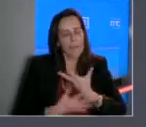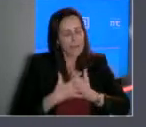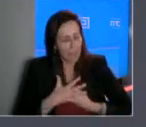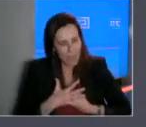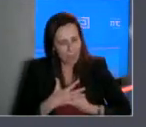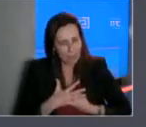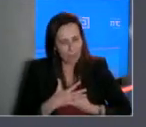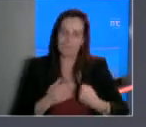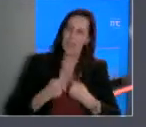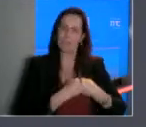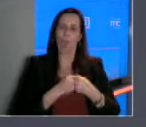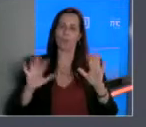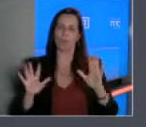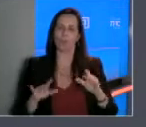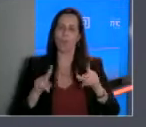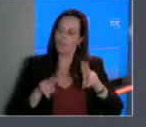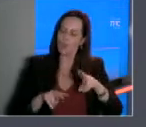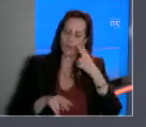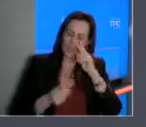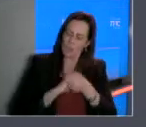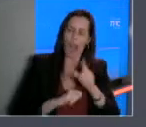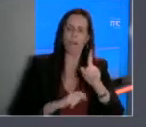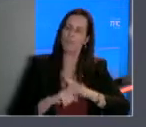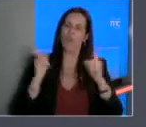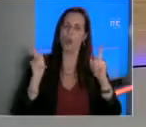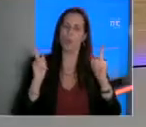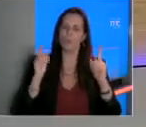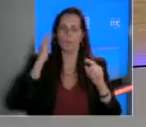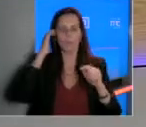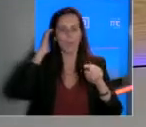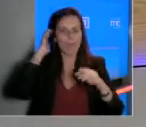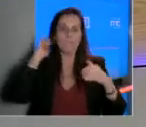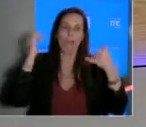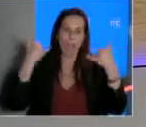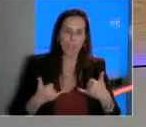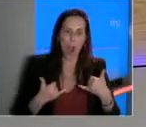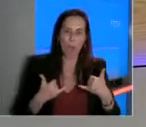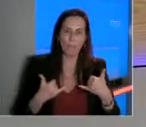הלשון ולהתמודד. אפשר לנסות לשנות, אבל אחרת. והיום,